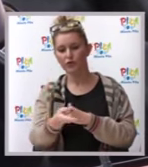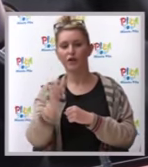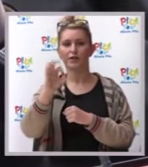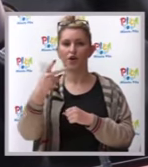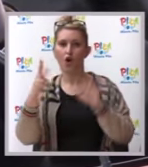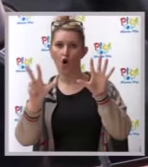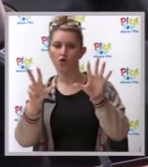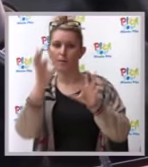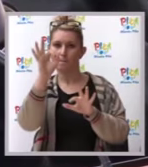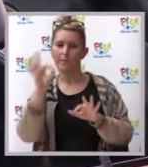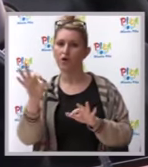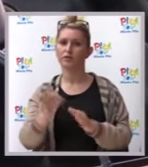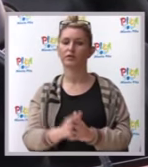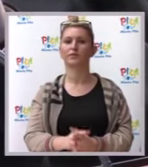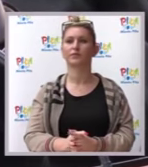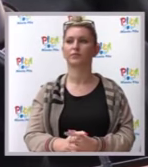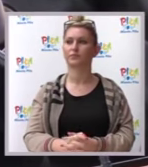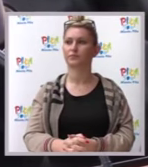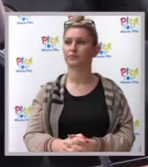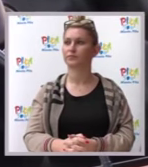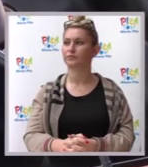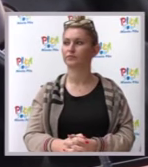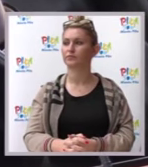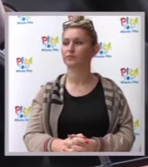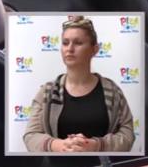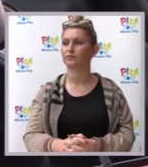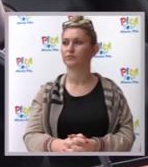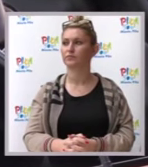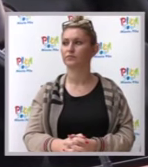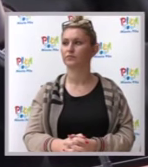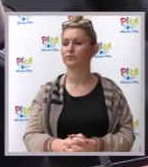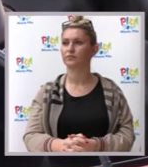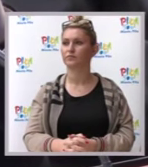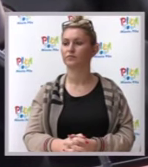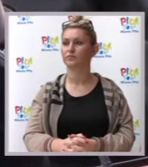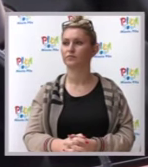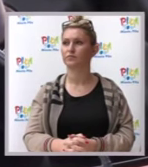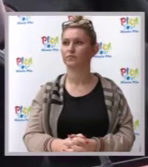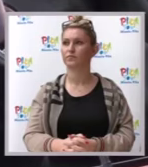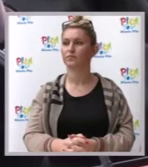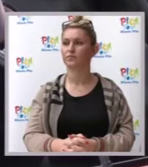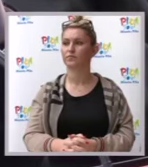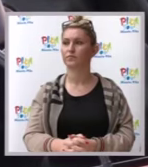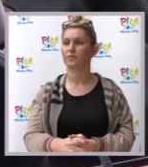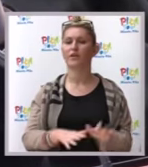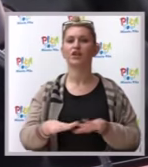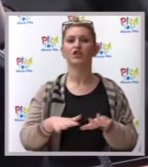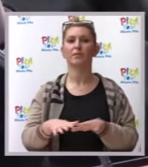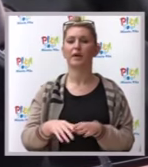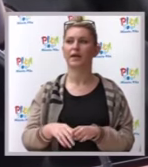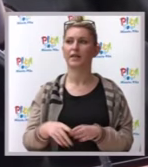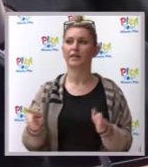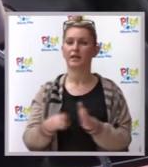63,8% stawki maksymalnej obowiązującej w tym zakresie. I grunty dla działalności gospodarczej. Tu proponujemy, proszę